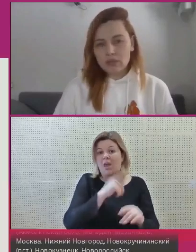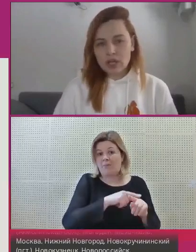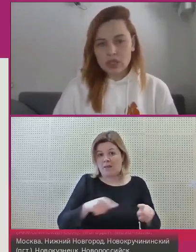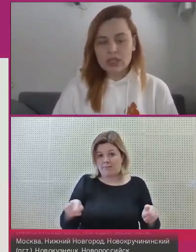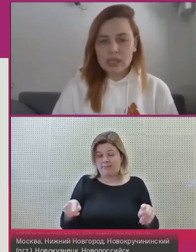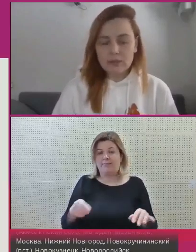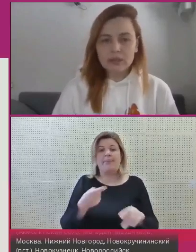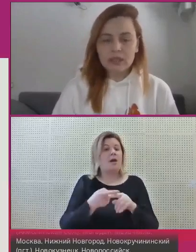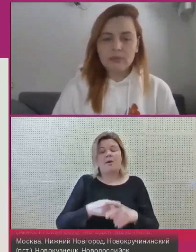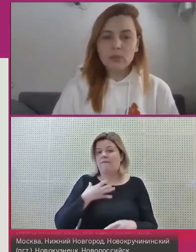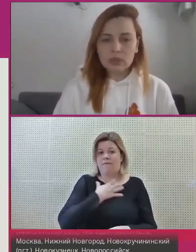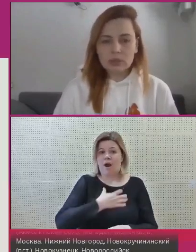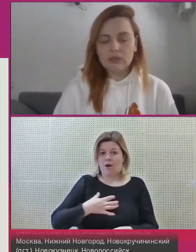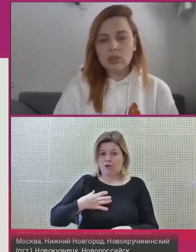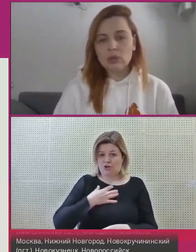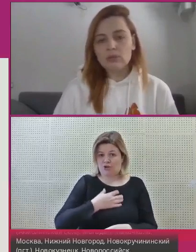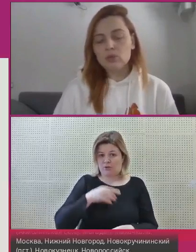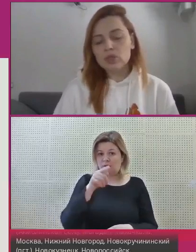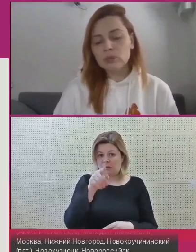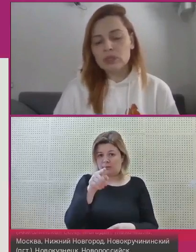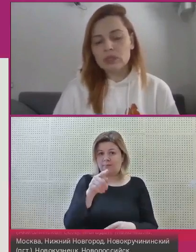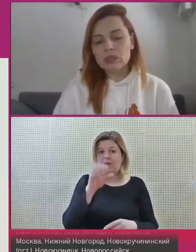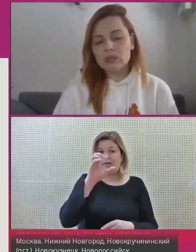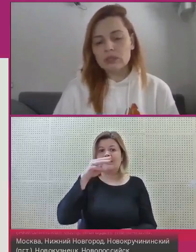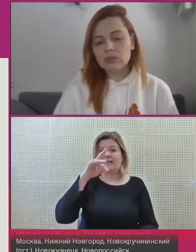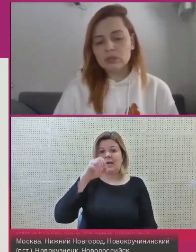Это очень важный на самом деле пункт,